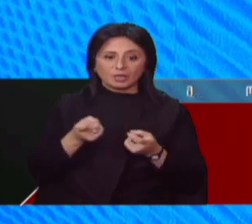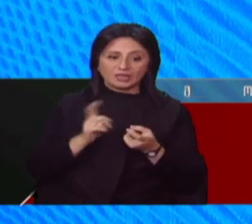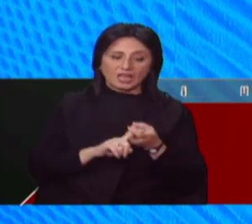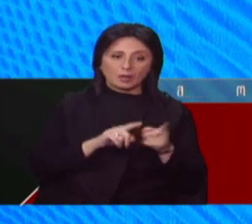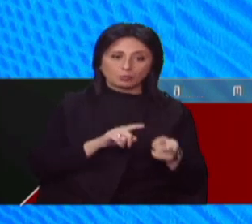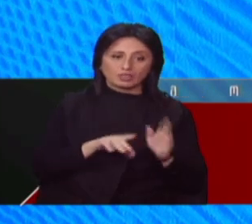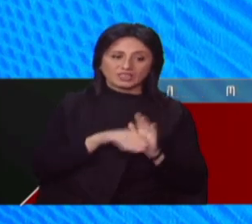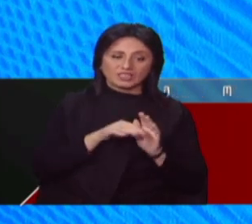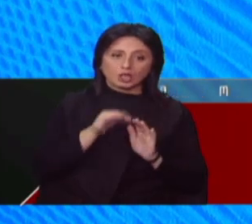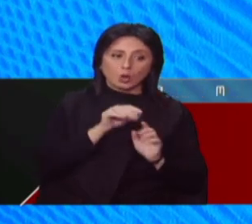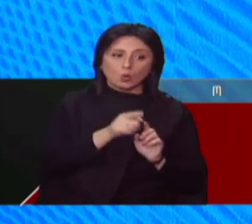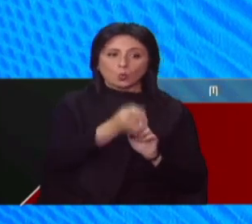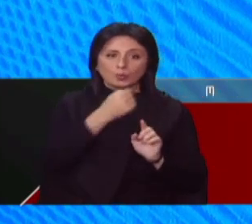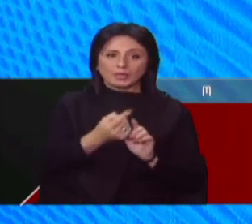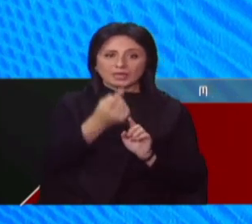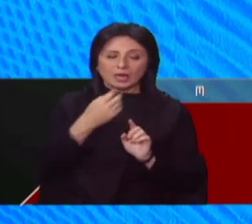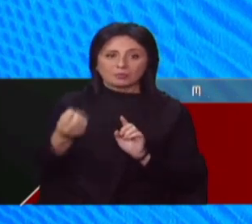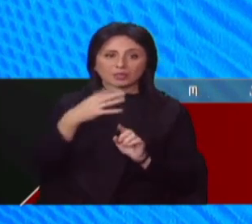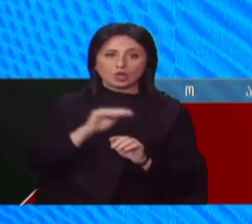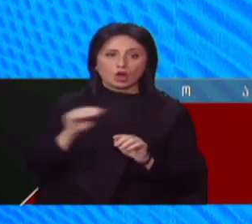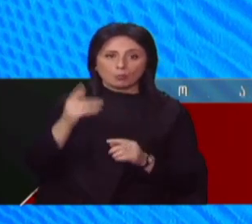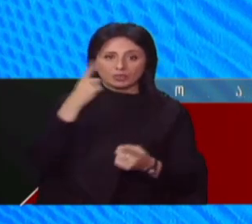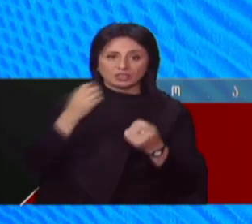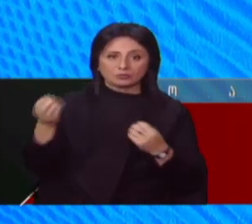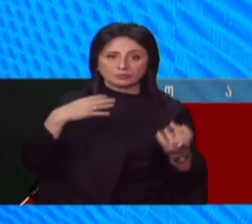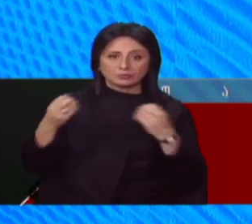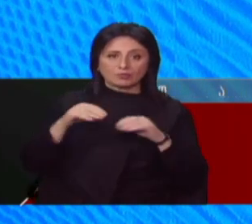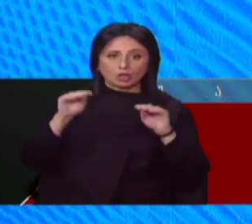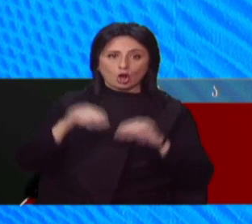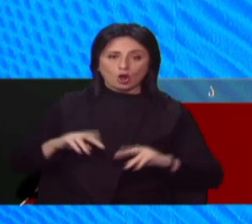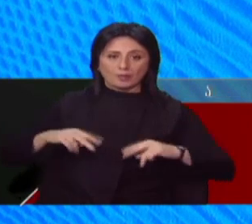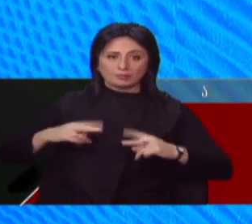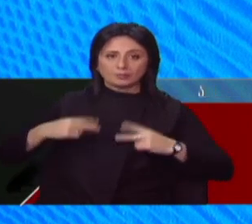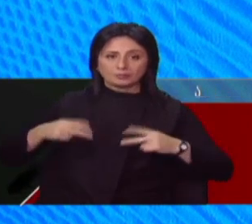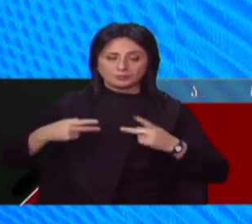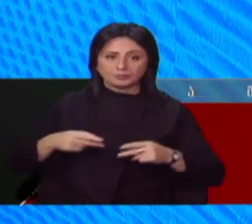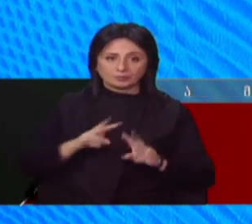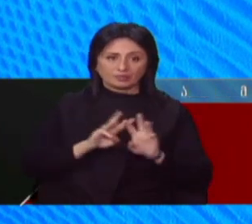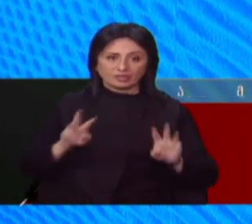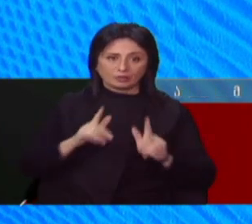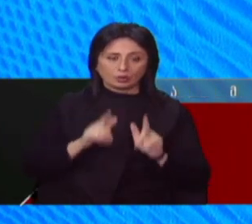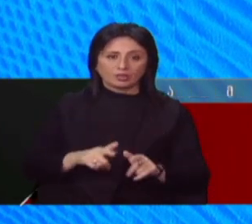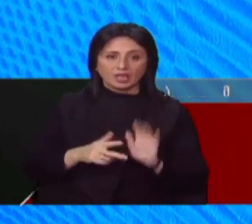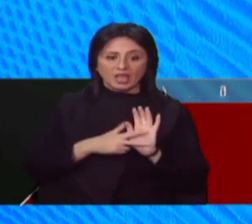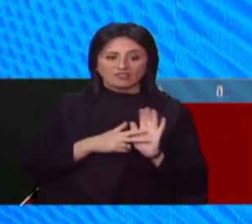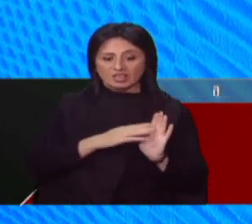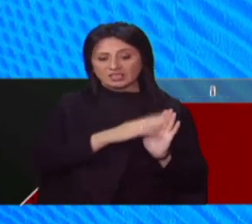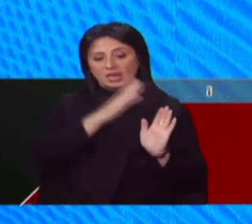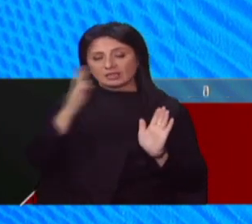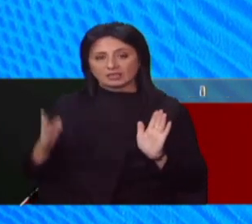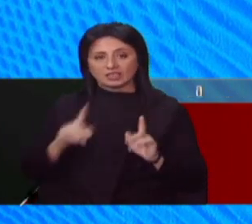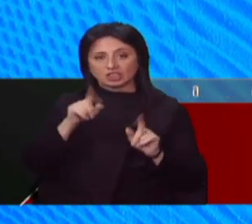даэпузнеба сарчену убнебидан мигэбул официалур шедегебс, окумебси дафиксирэбул шедегебс, уже 8 саатидан